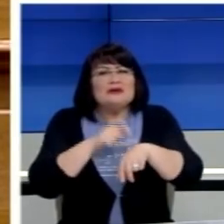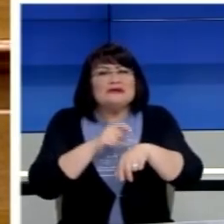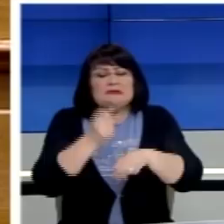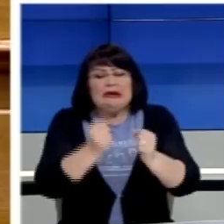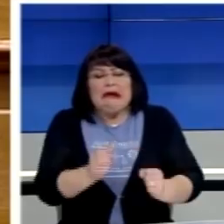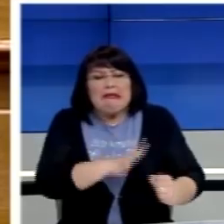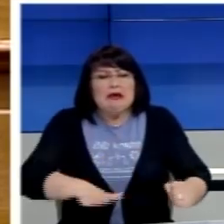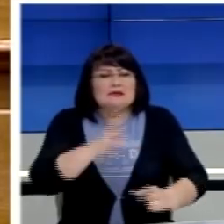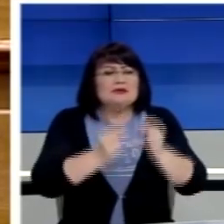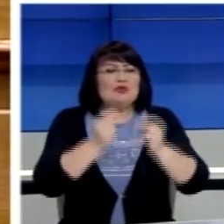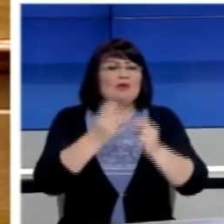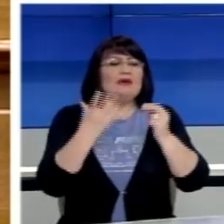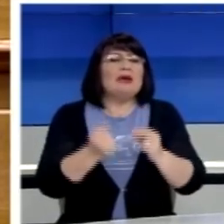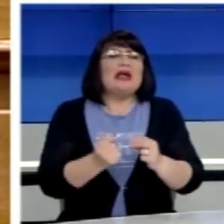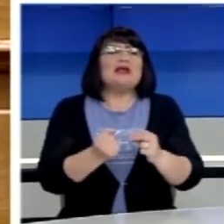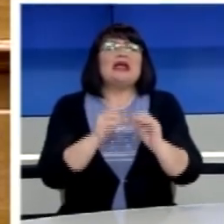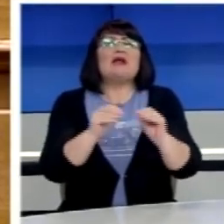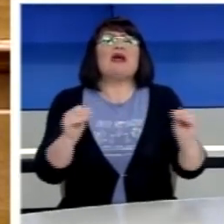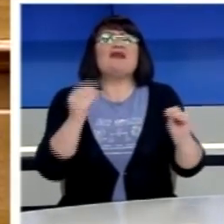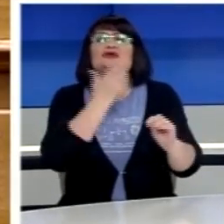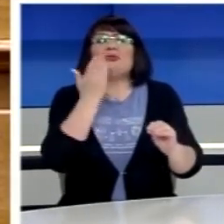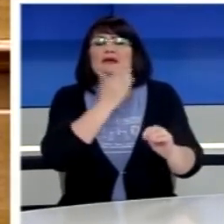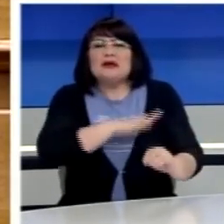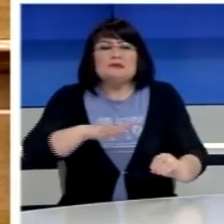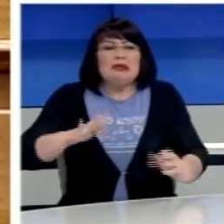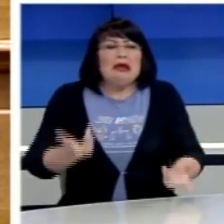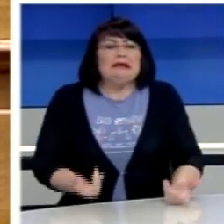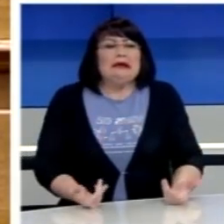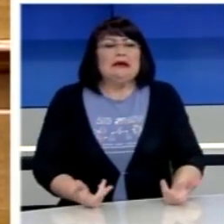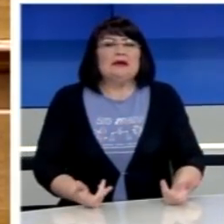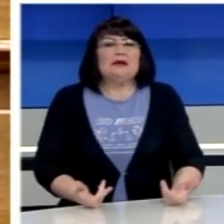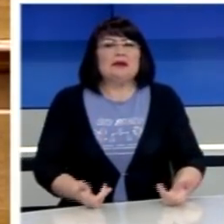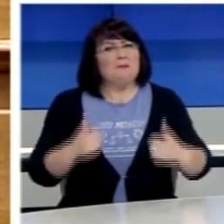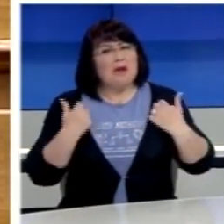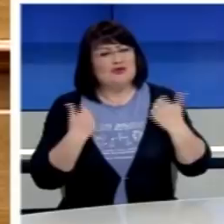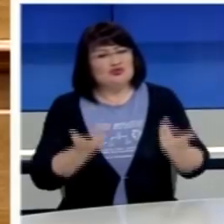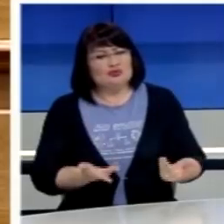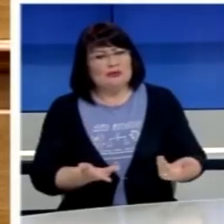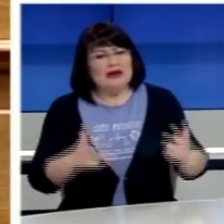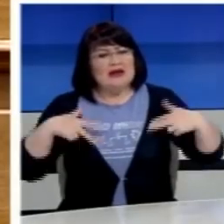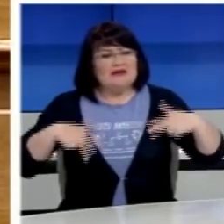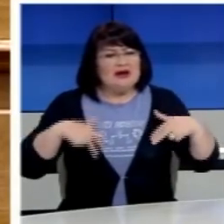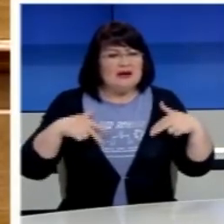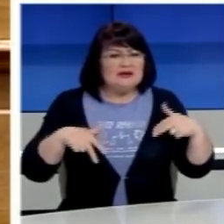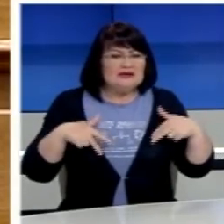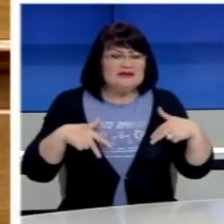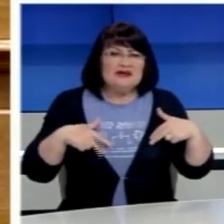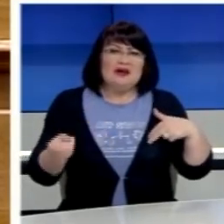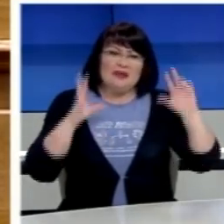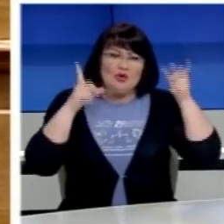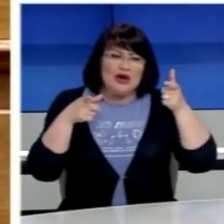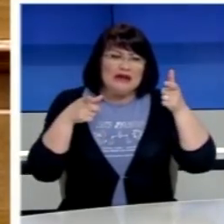κατάσταση στην εκπαίδευση των παιδιών μας να παίζετε ανάμεσα στην κυβέρνηση της